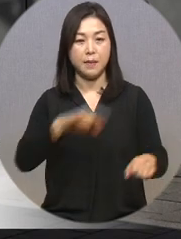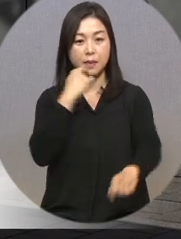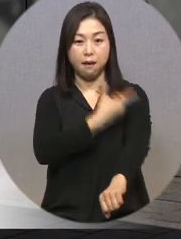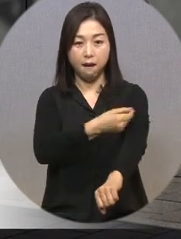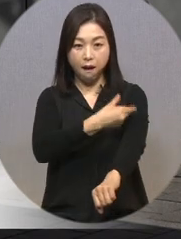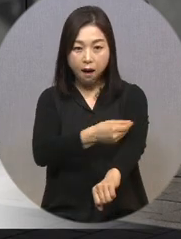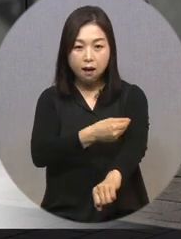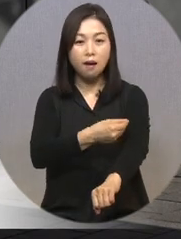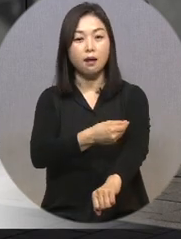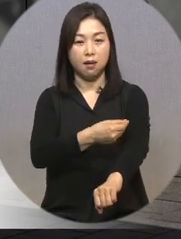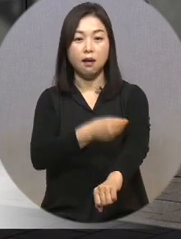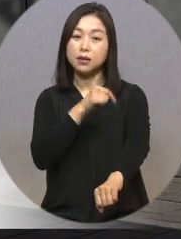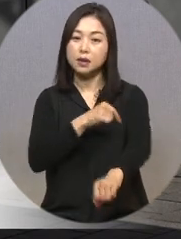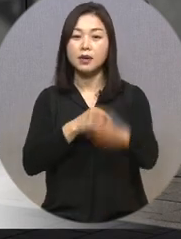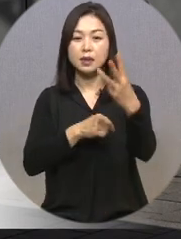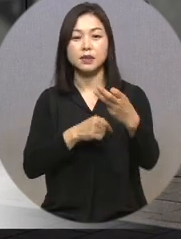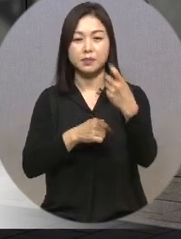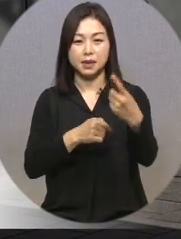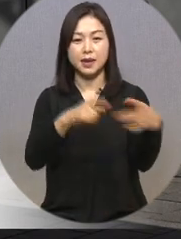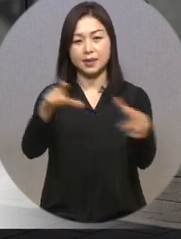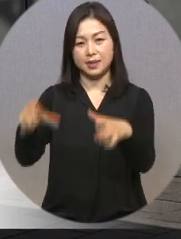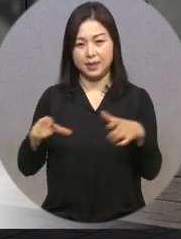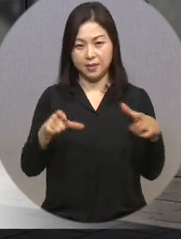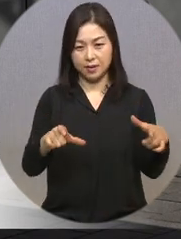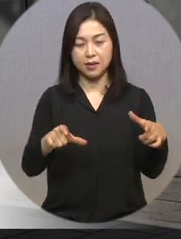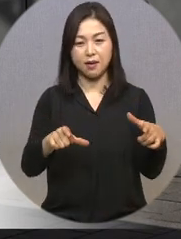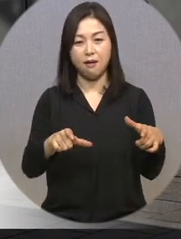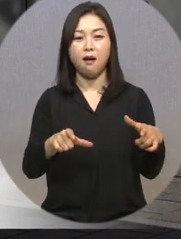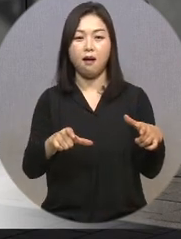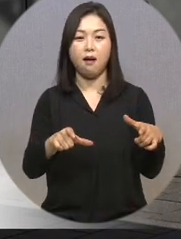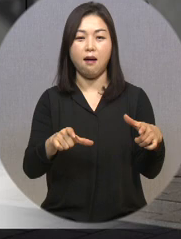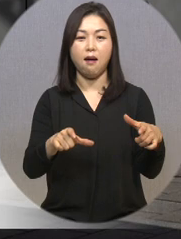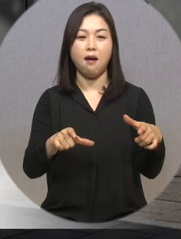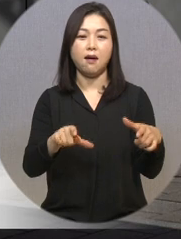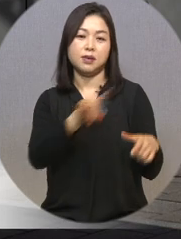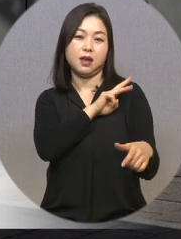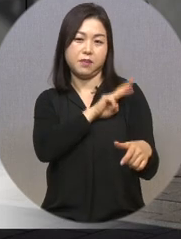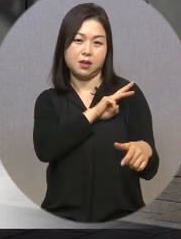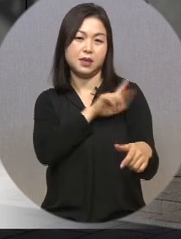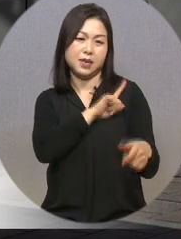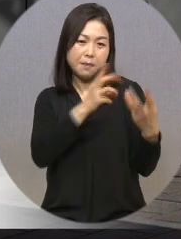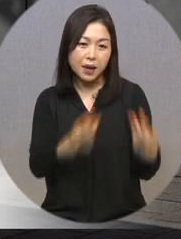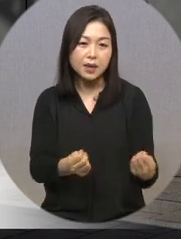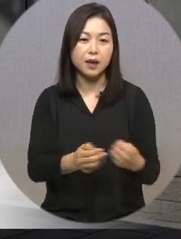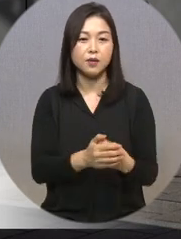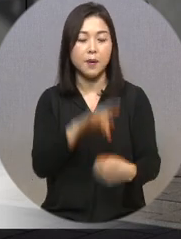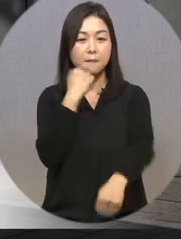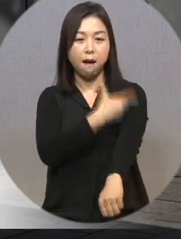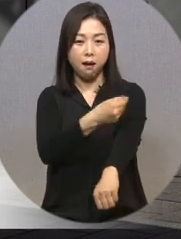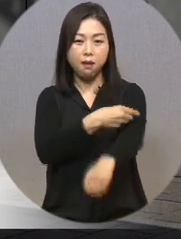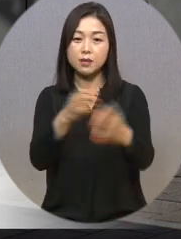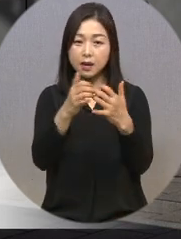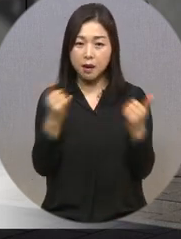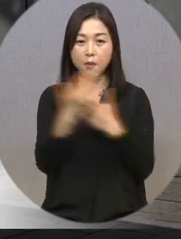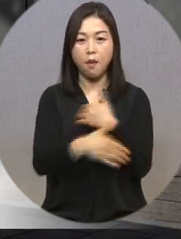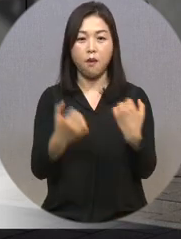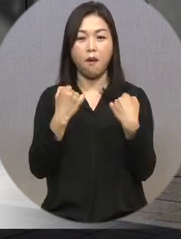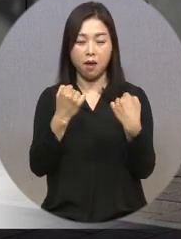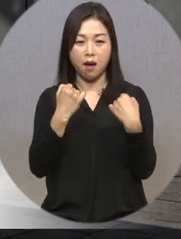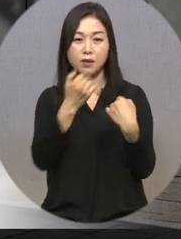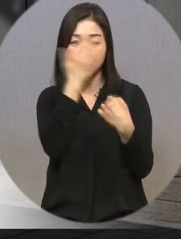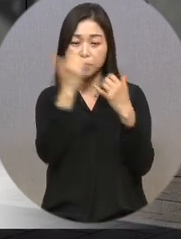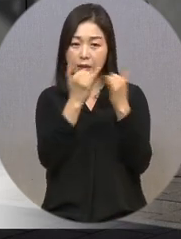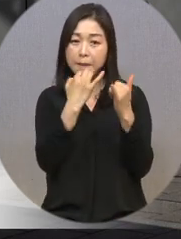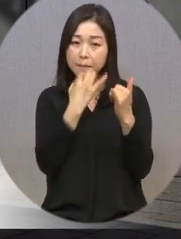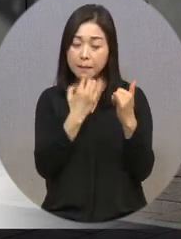정도로 많이 하고 있으시지만 대부분 헌혈하시는 분들이 젊은 층에서 많이 하고 있습니다. 40대, 50대, 60대까지도 할 수가